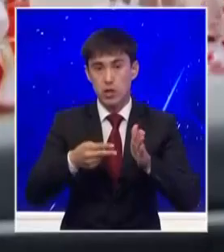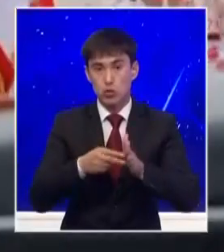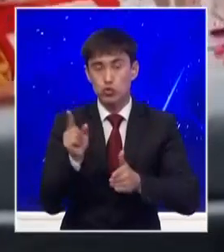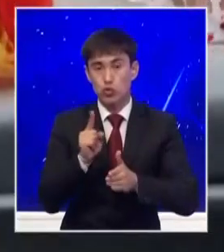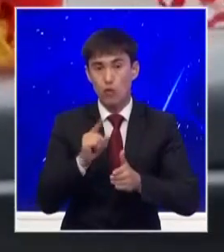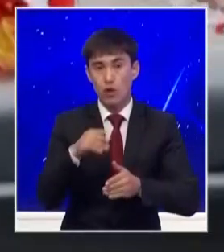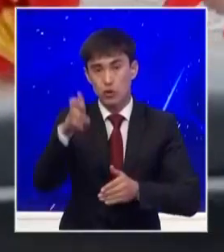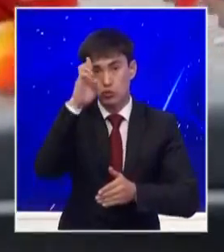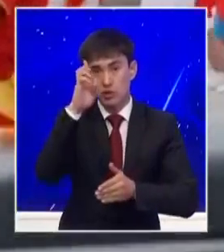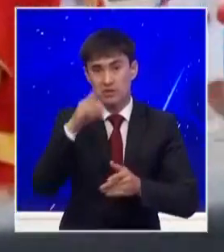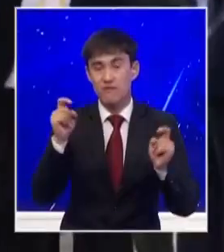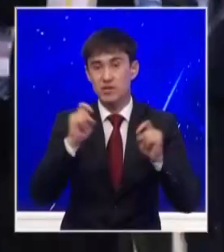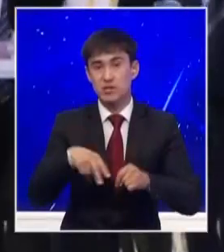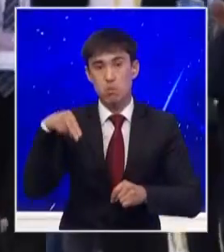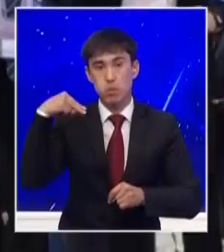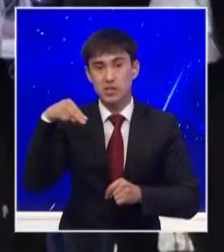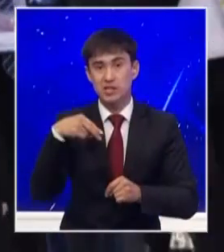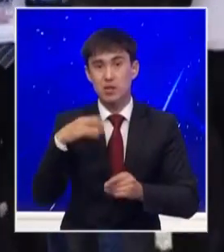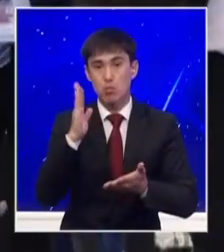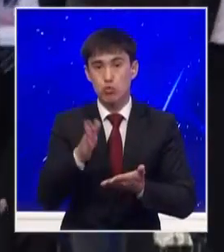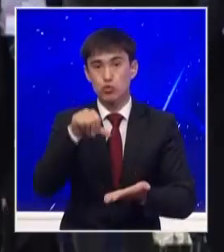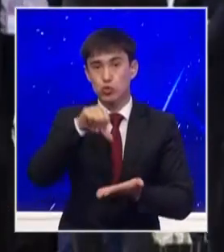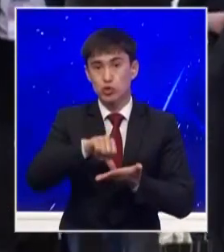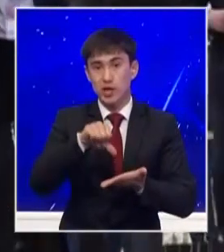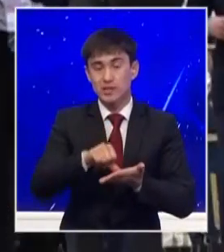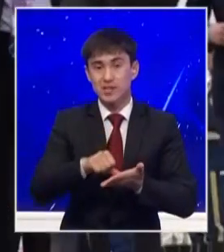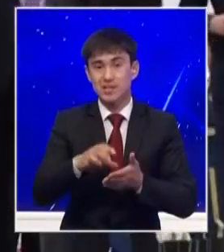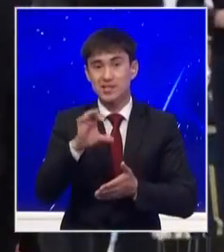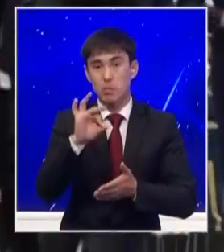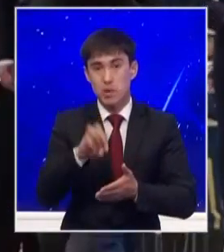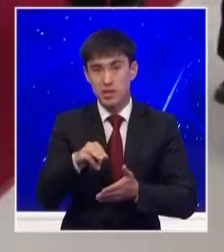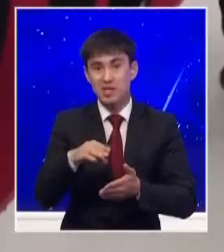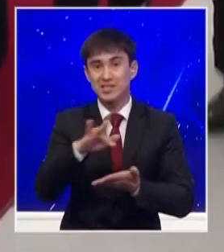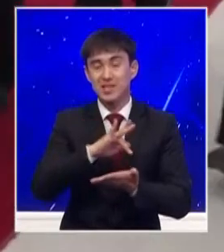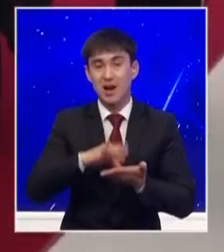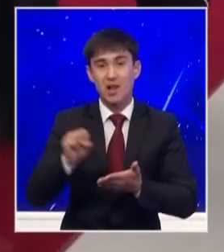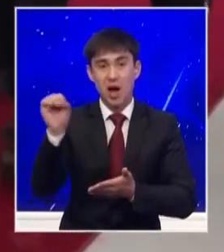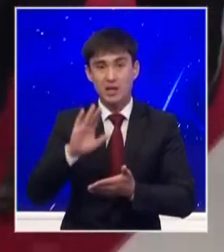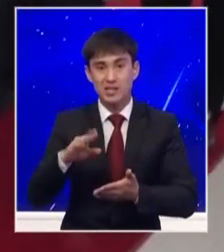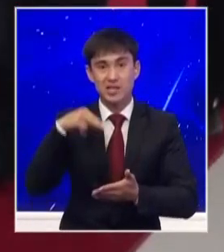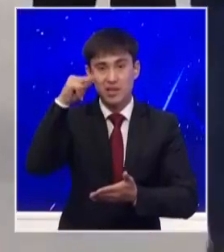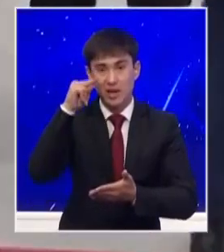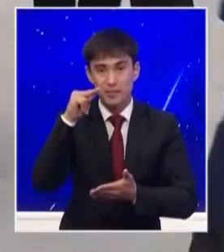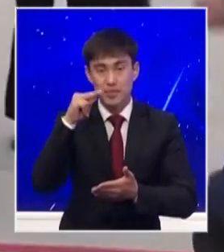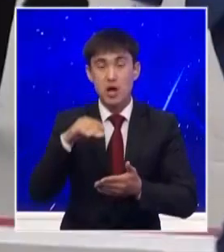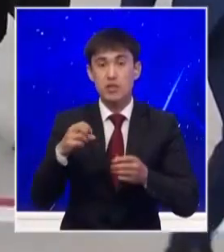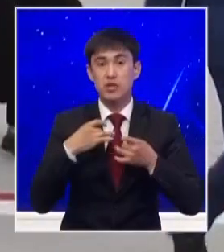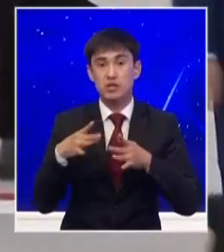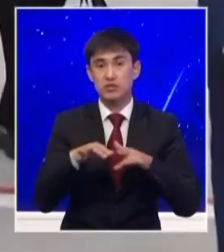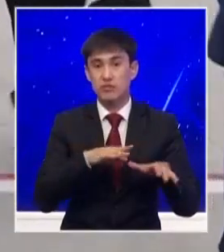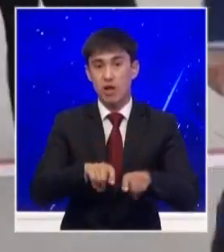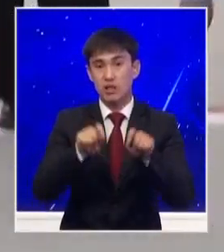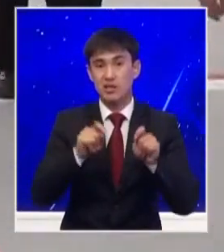планируется, что в рамках государственного визита президент примет участие в саммите «Центральная Азия-Китай» и в